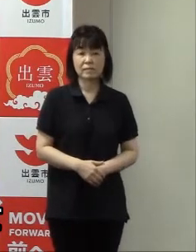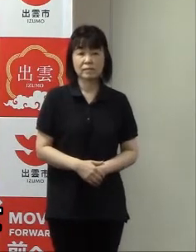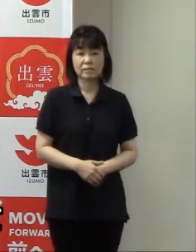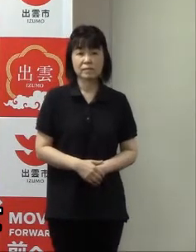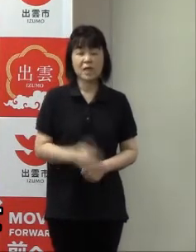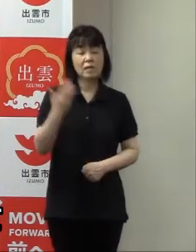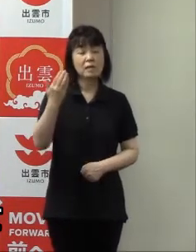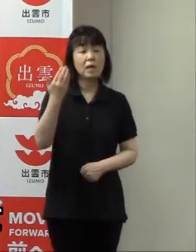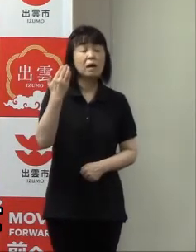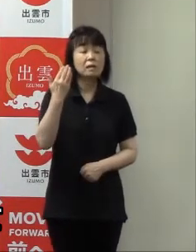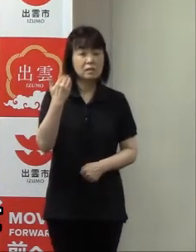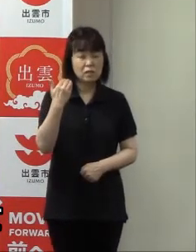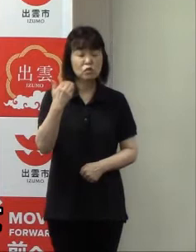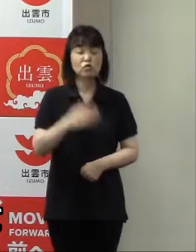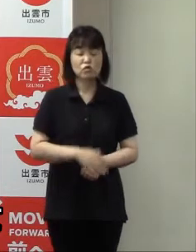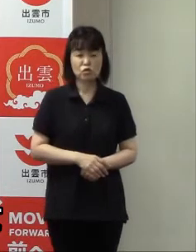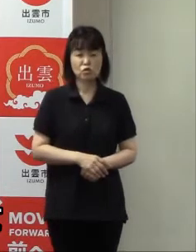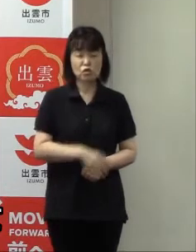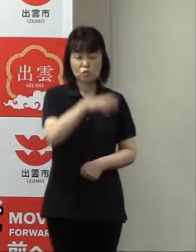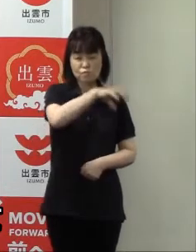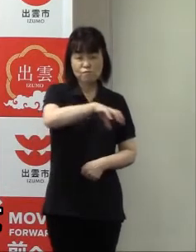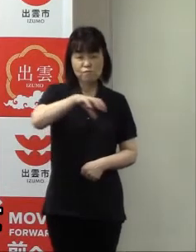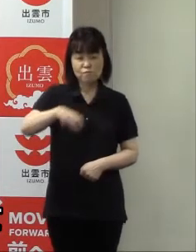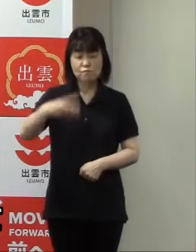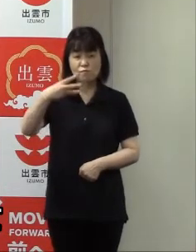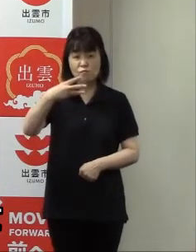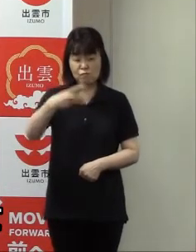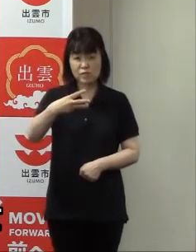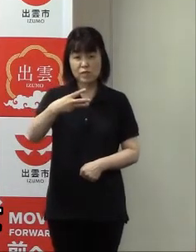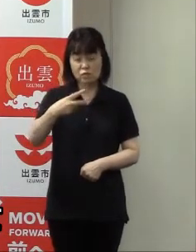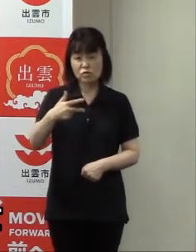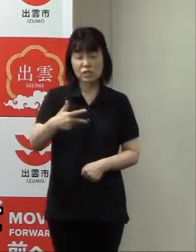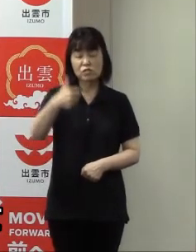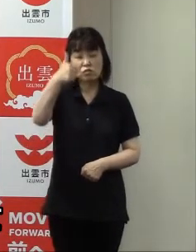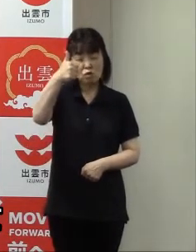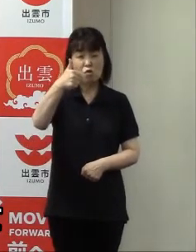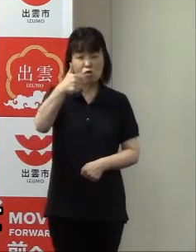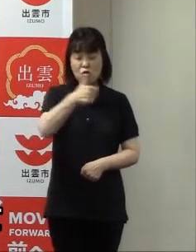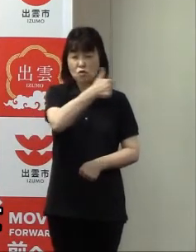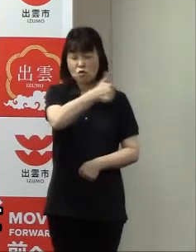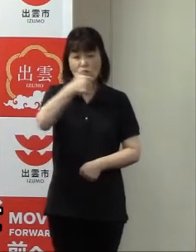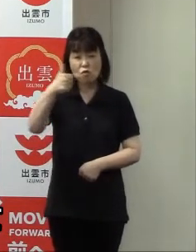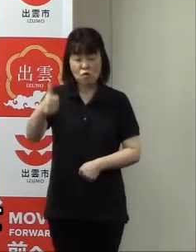副市長にですね、報告をされたときにですね、